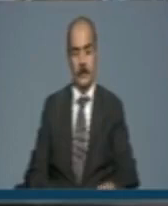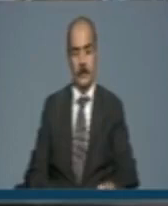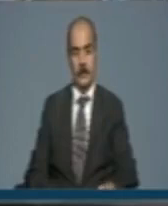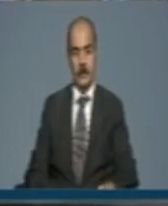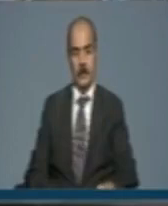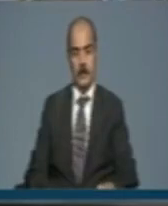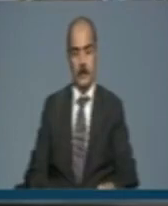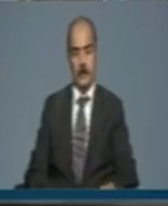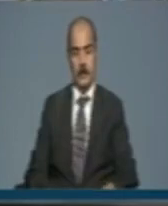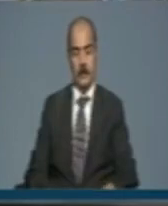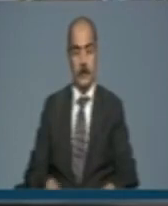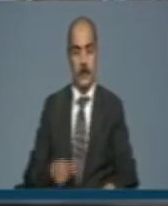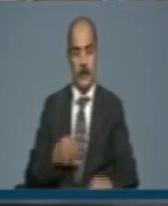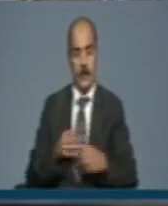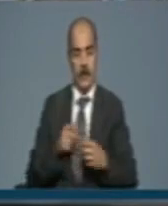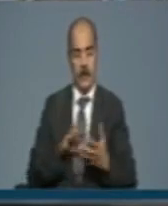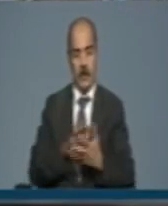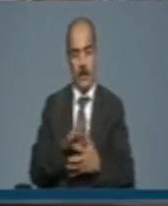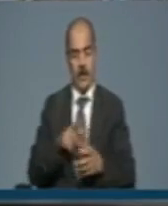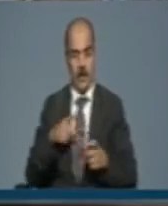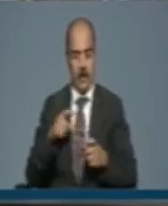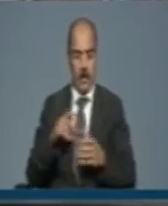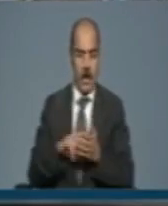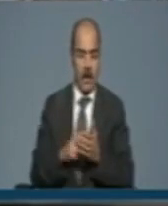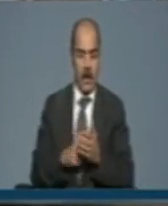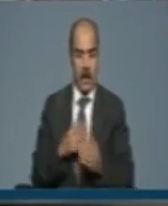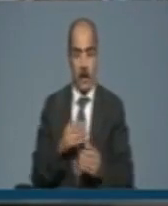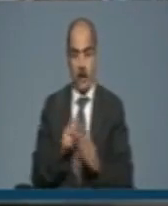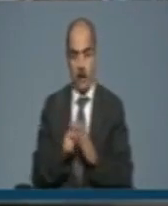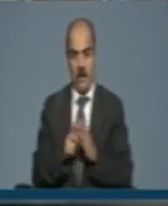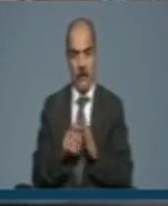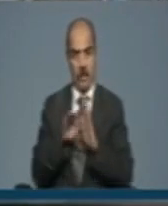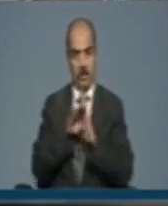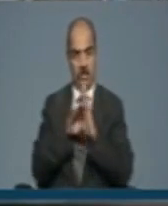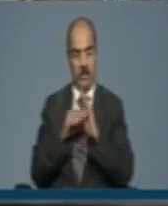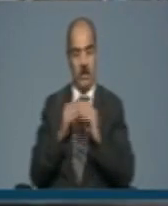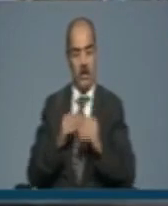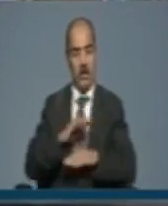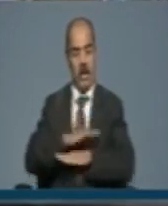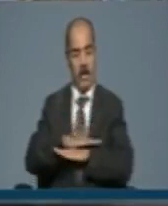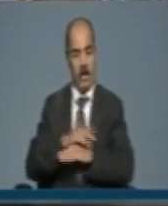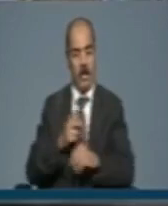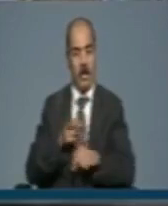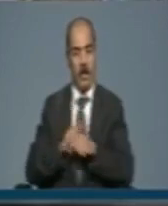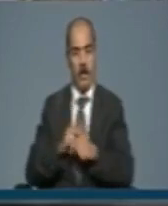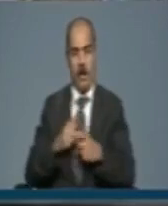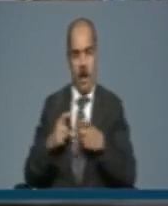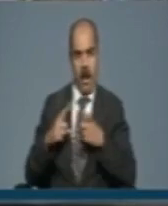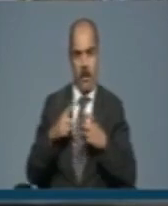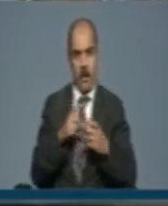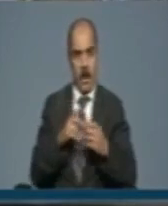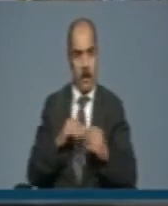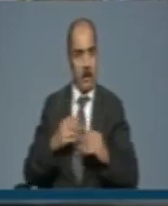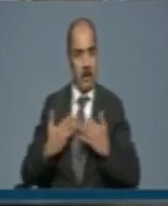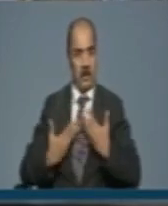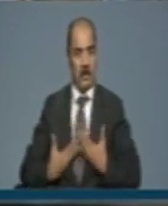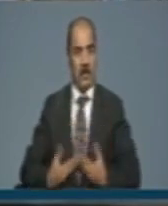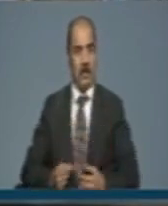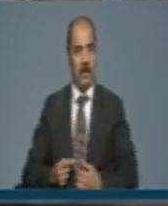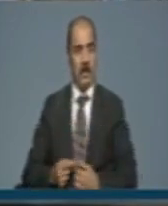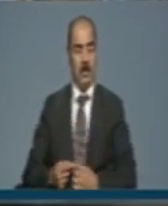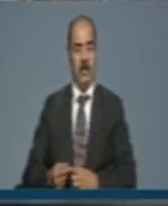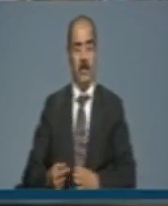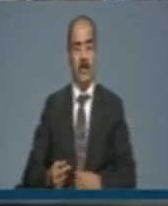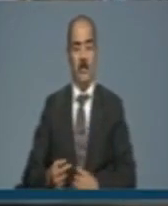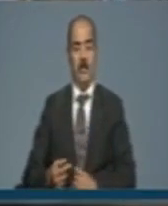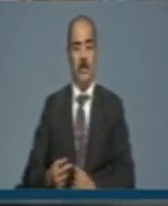حتى في أوقات الأزمات فإن المبادئ وكذلك أيضا في الحروب يجب أن تطبق المبادئ